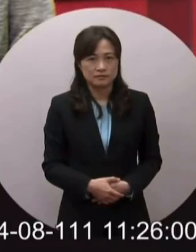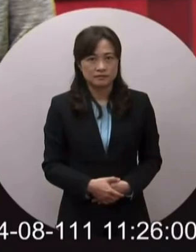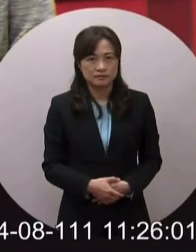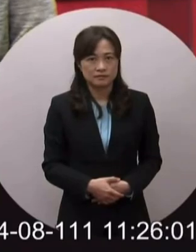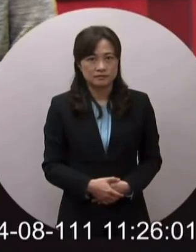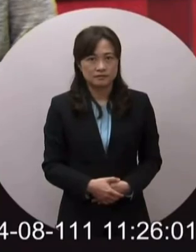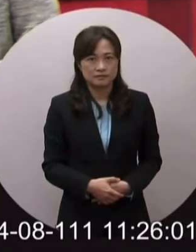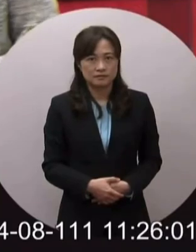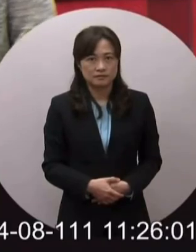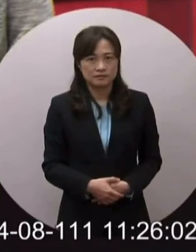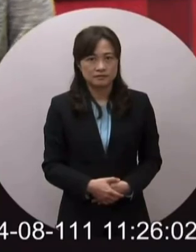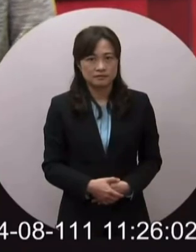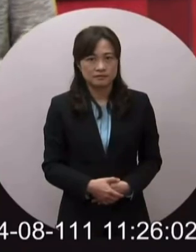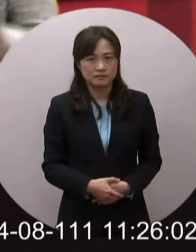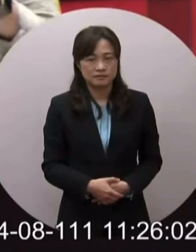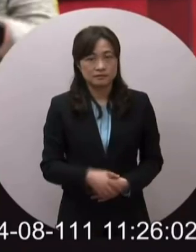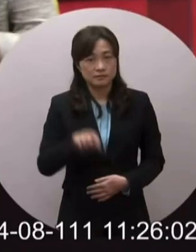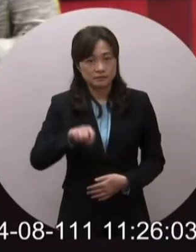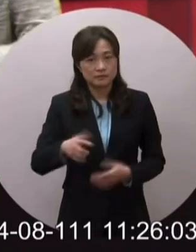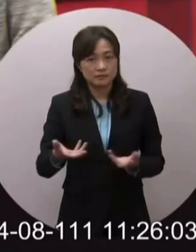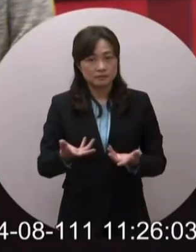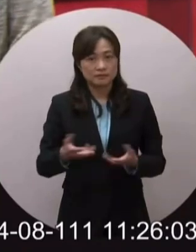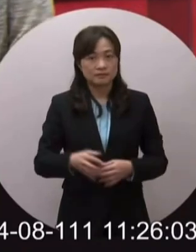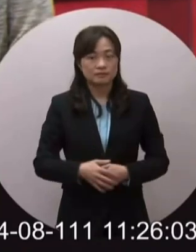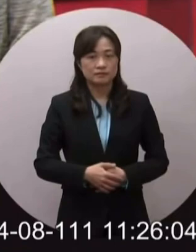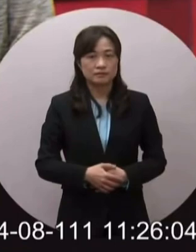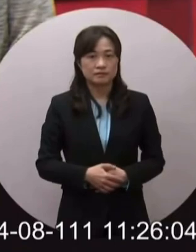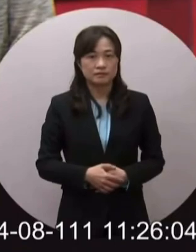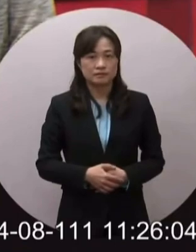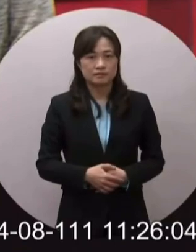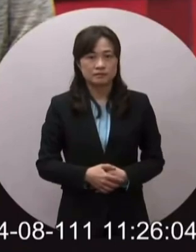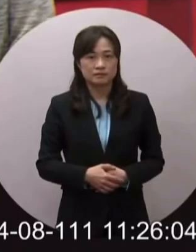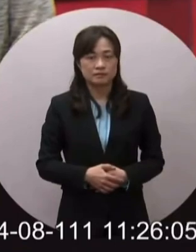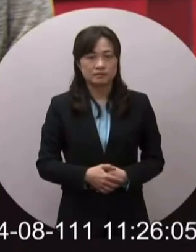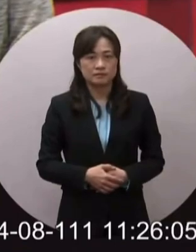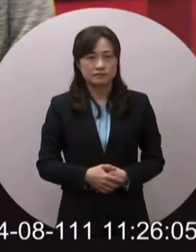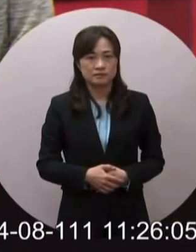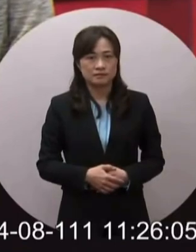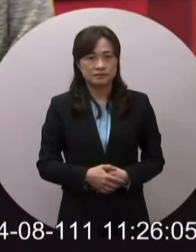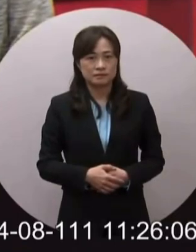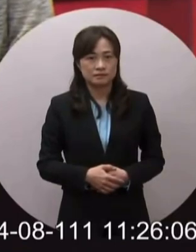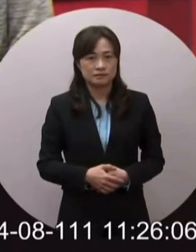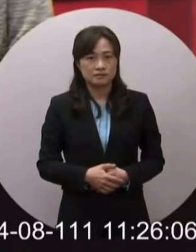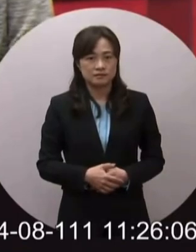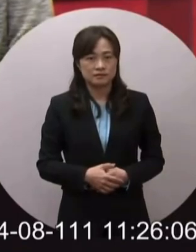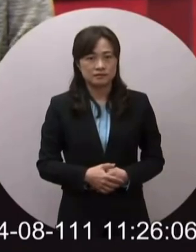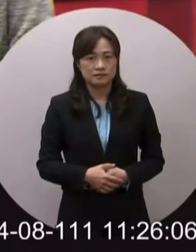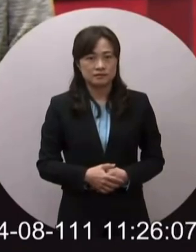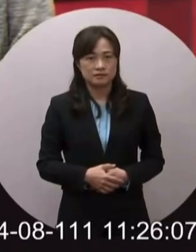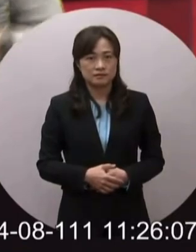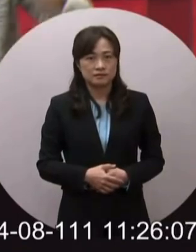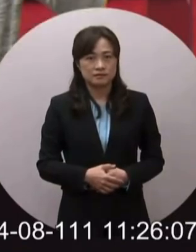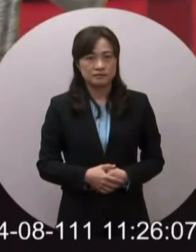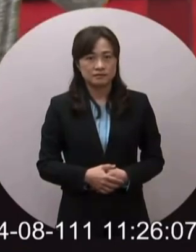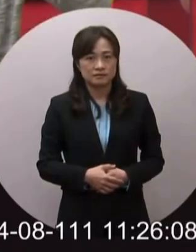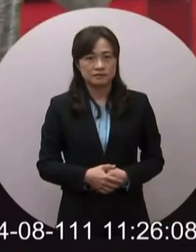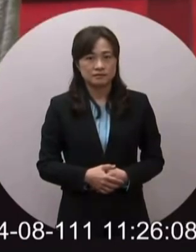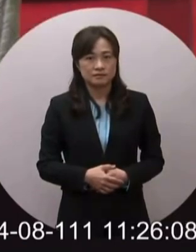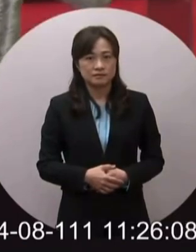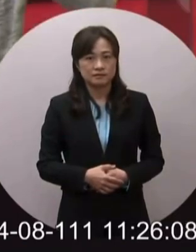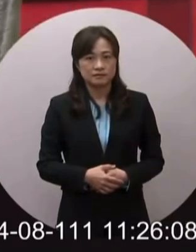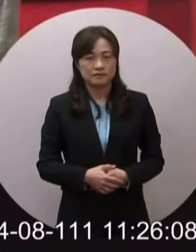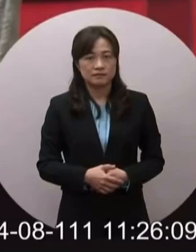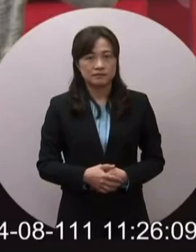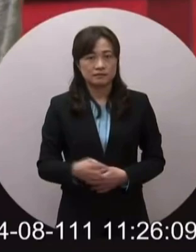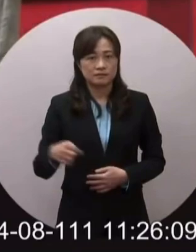谢谢委员。 好，这个就我们就 我觉得委员提出有哪一些方面我们还没有做的， 确实很 好。因为这些不要，我们都